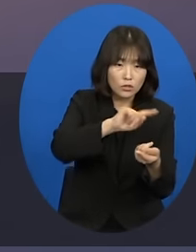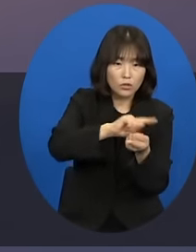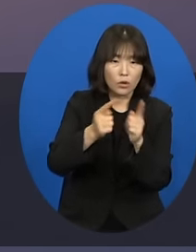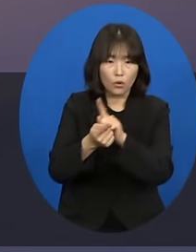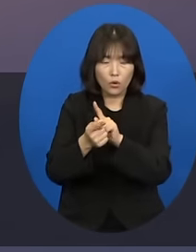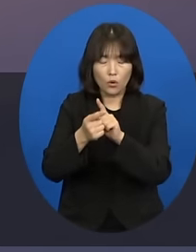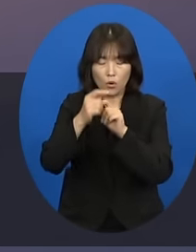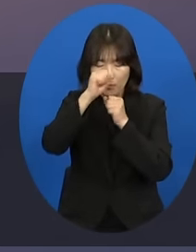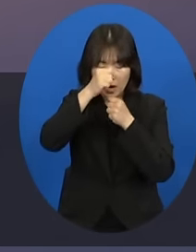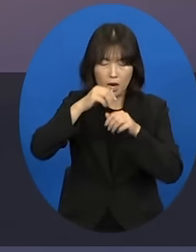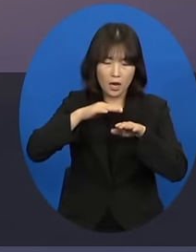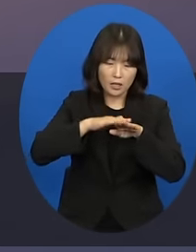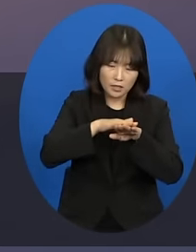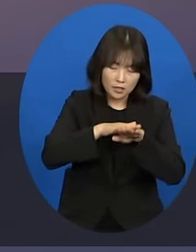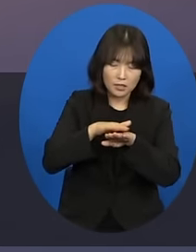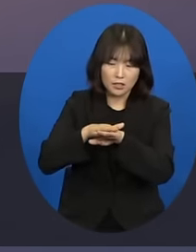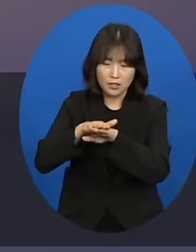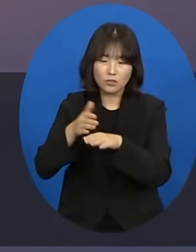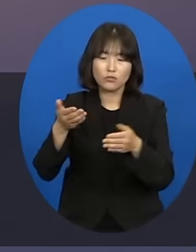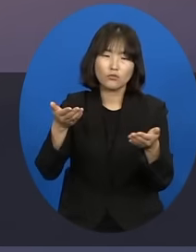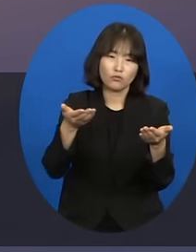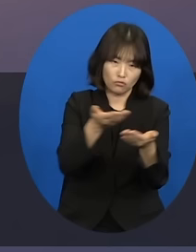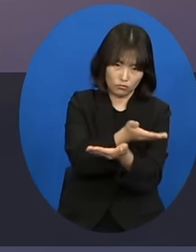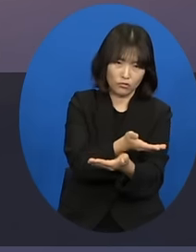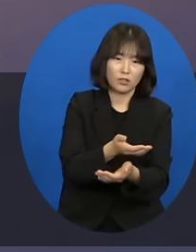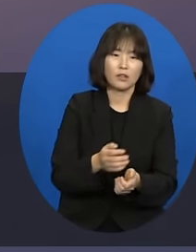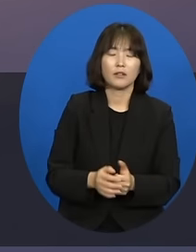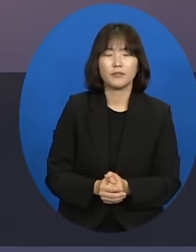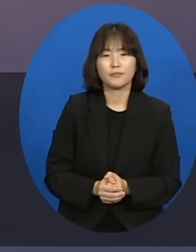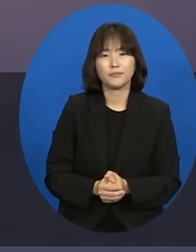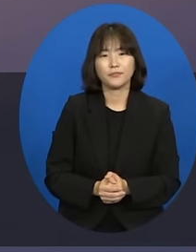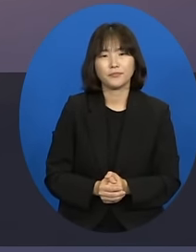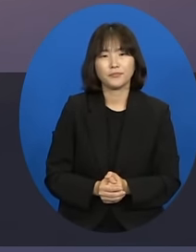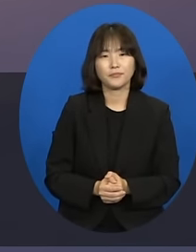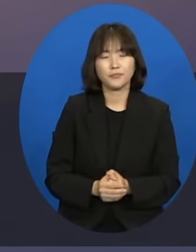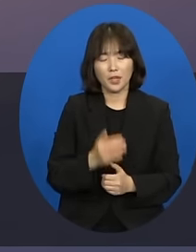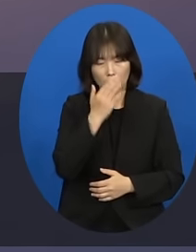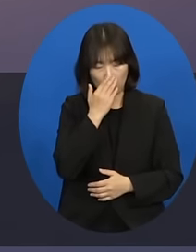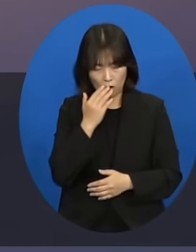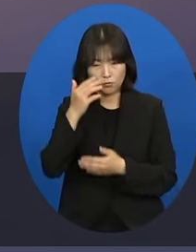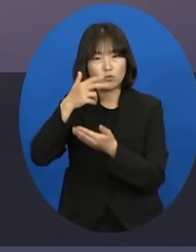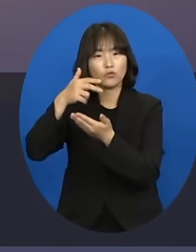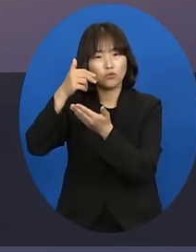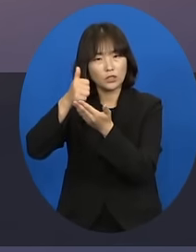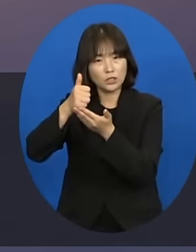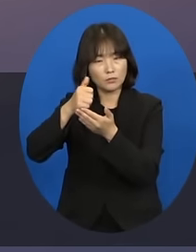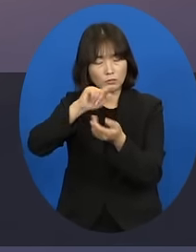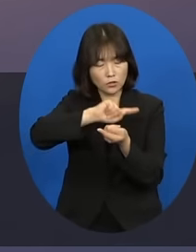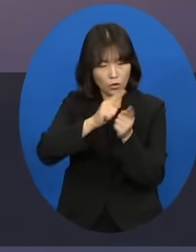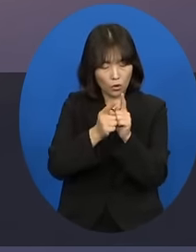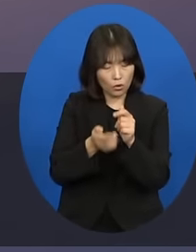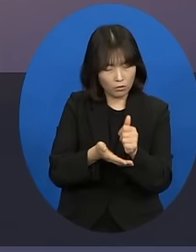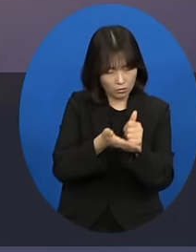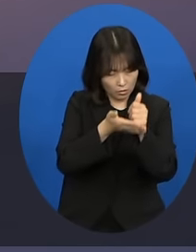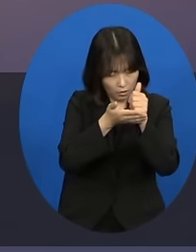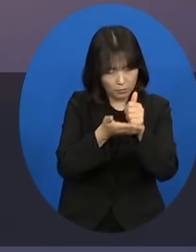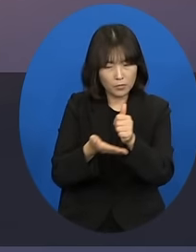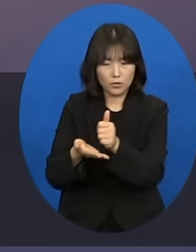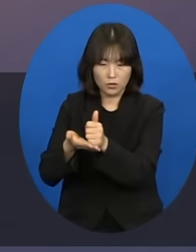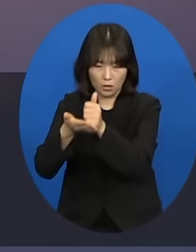자, 이것이 그냥 겸손하신 주님이 서로를 섬겨주라는 뜻도 포함되어